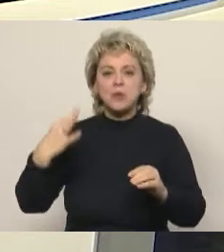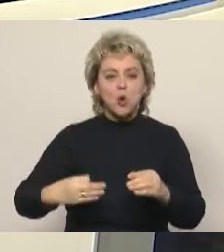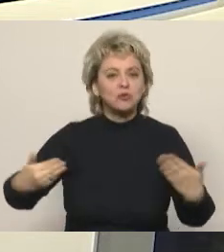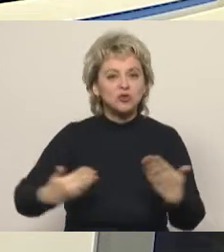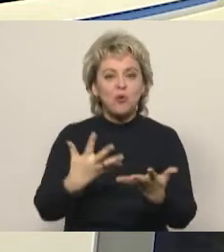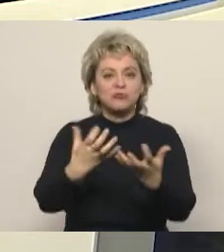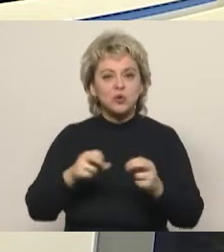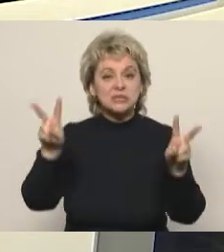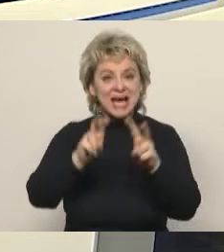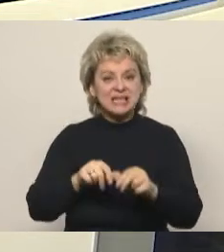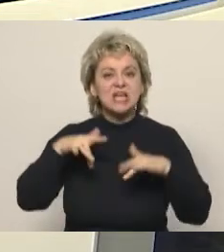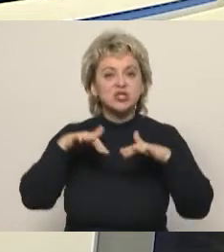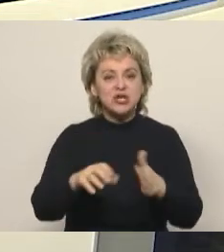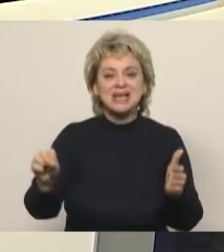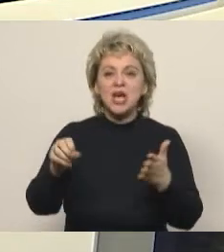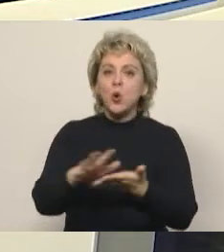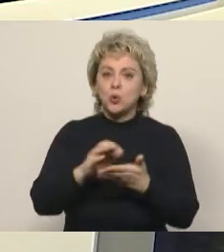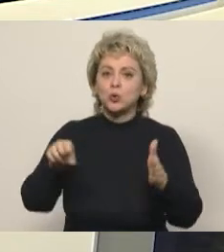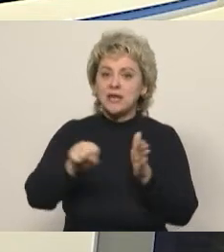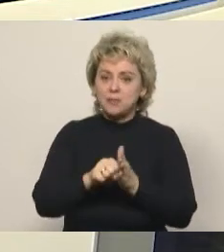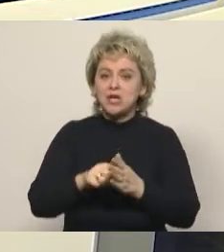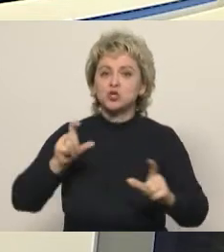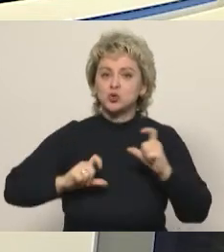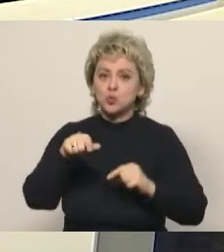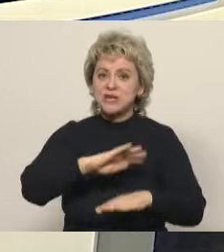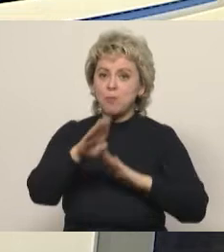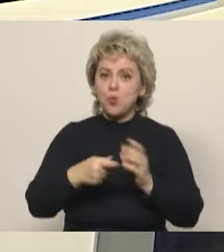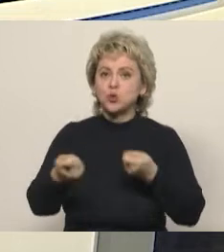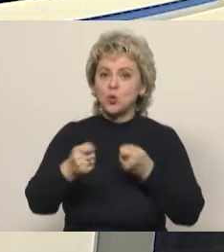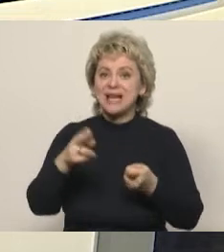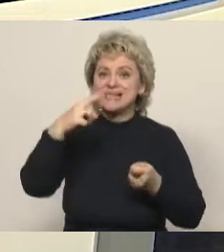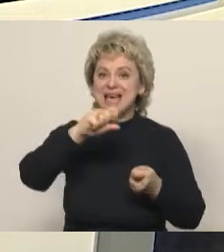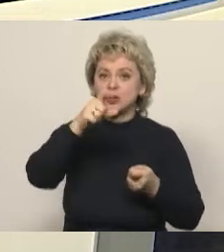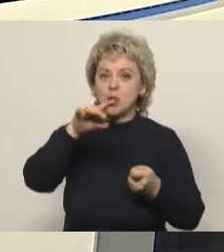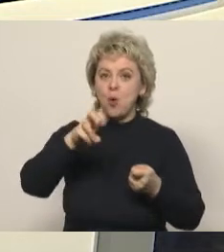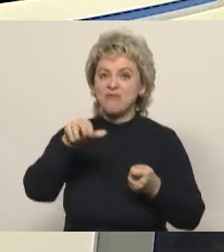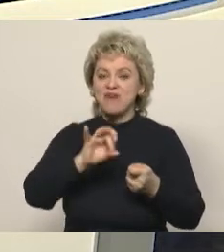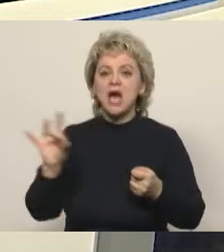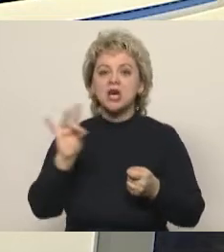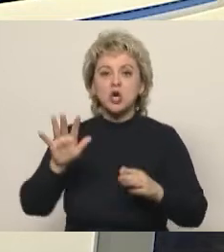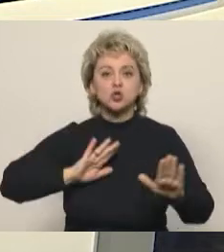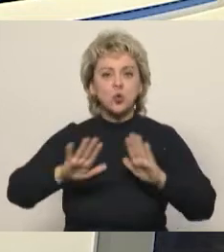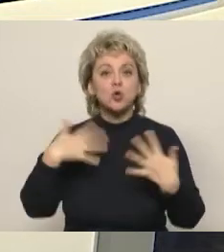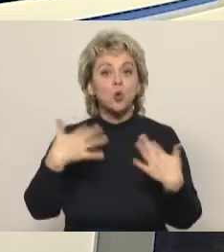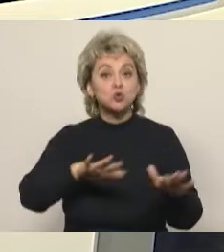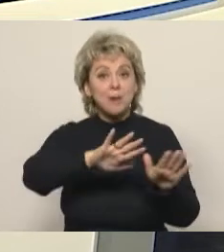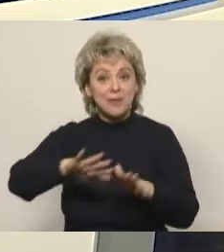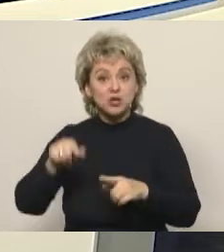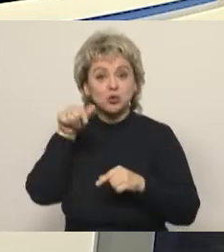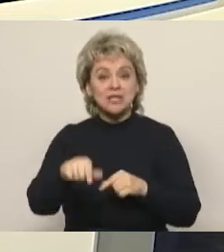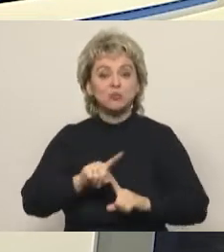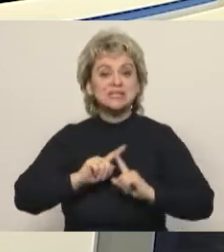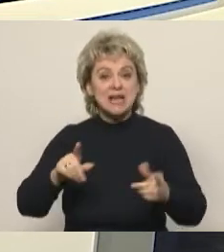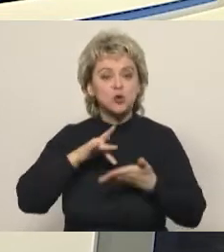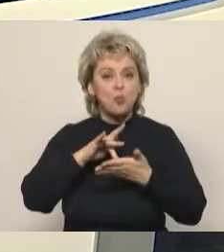вновь берется за расследование дела о гибели группы туристов-студентов под руководством Игоря Дятлова. Ростовский режиссер уже прошел по тому